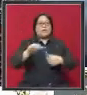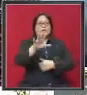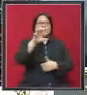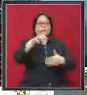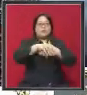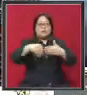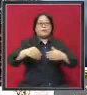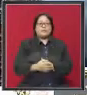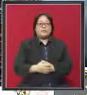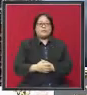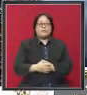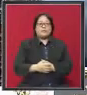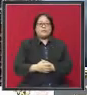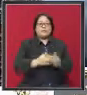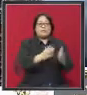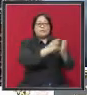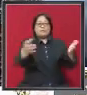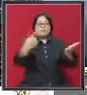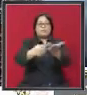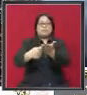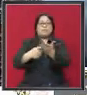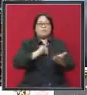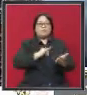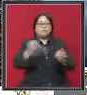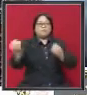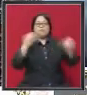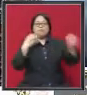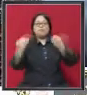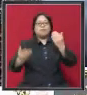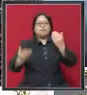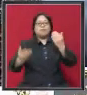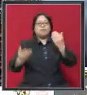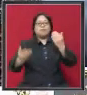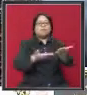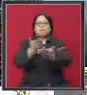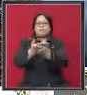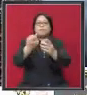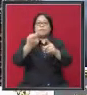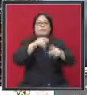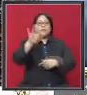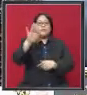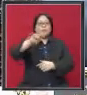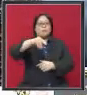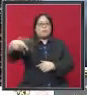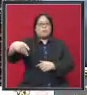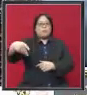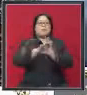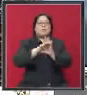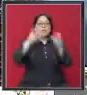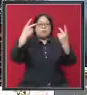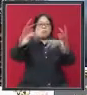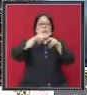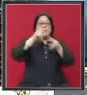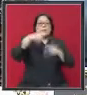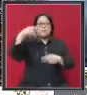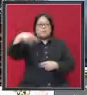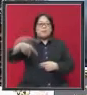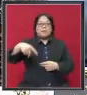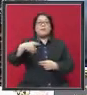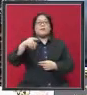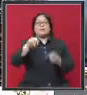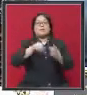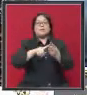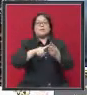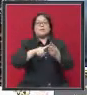sebanyak RM500. Sepanjang perbahasan, saya telah mendengar cadangan daripada ahli-ahli parlimen seperti Yang Berhormat Pontian,